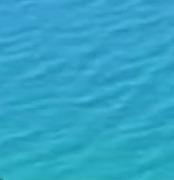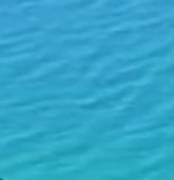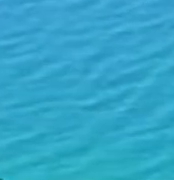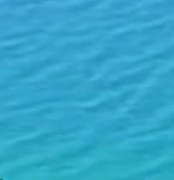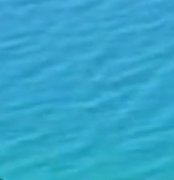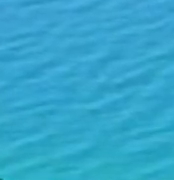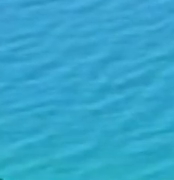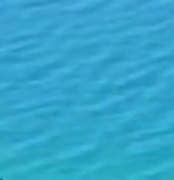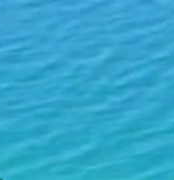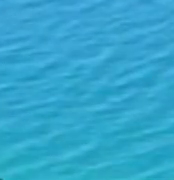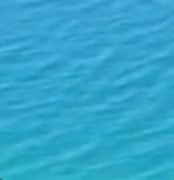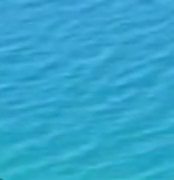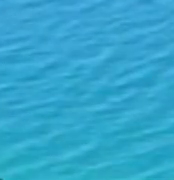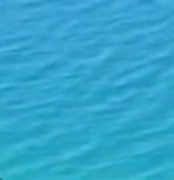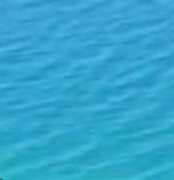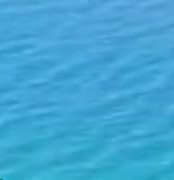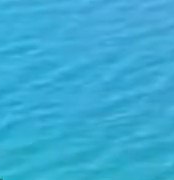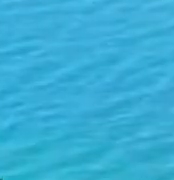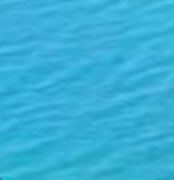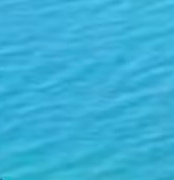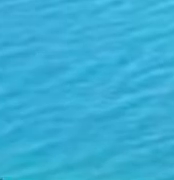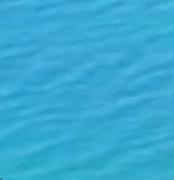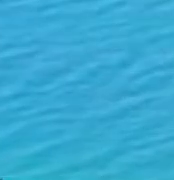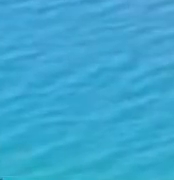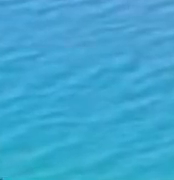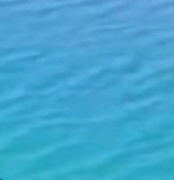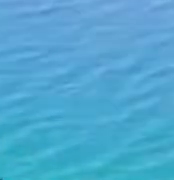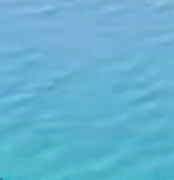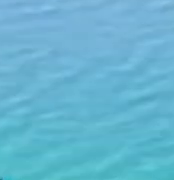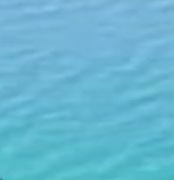dakila. Aral ni Kristo'y